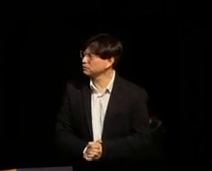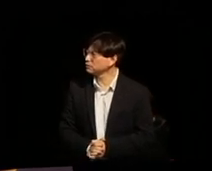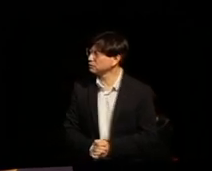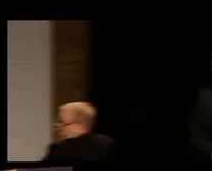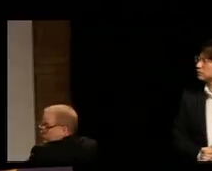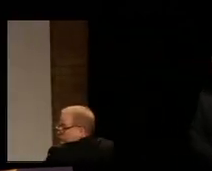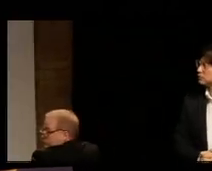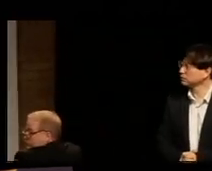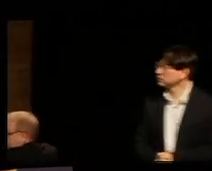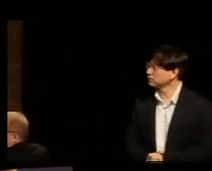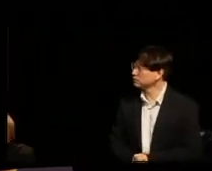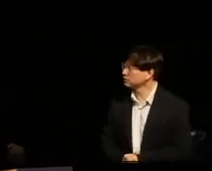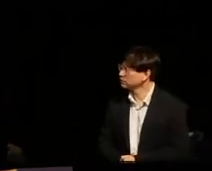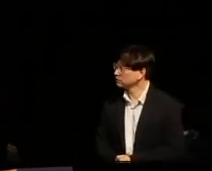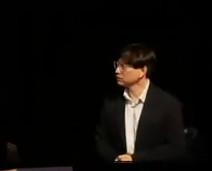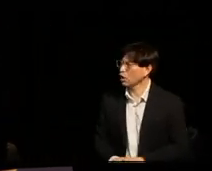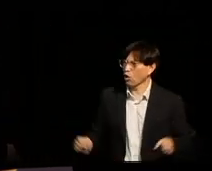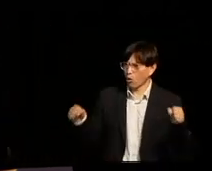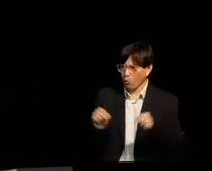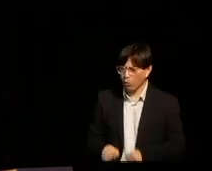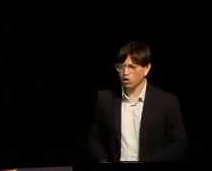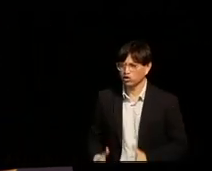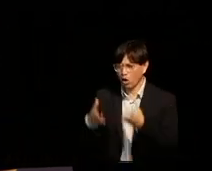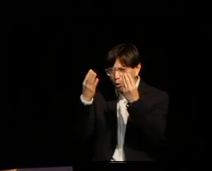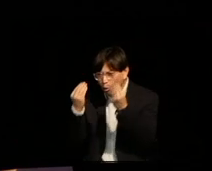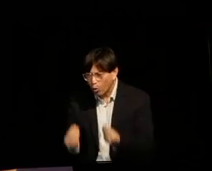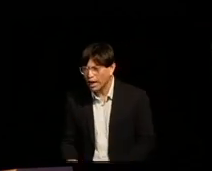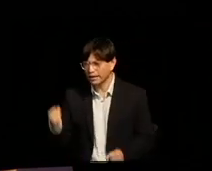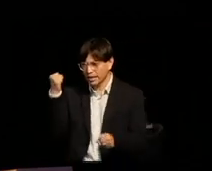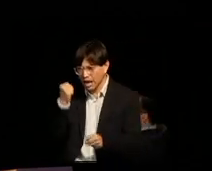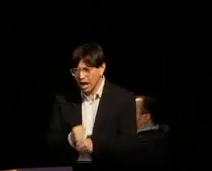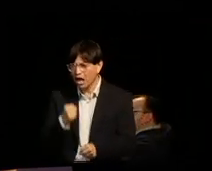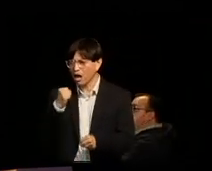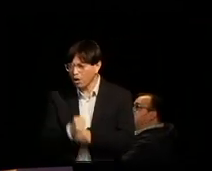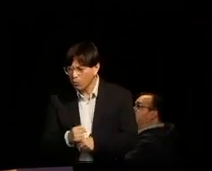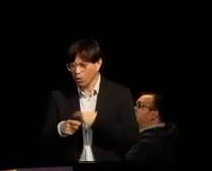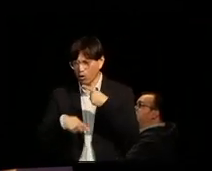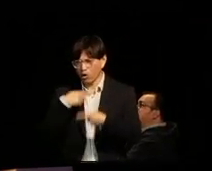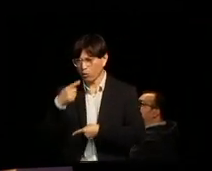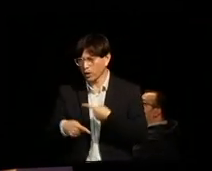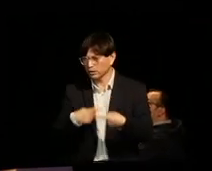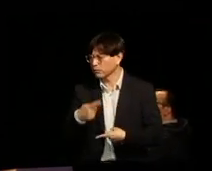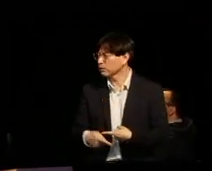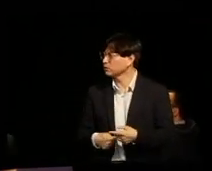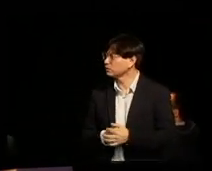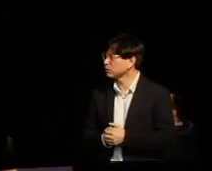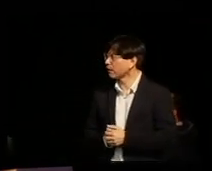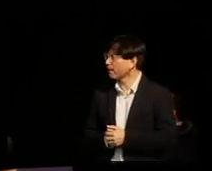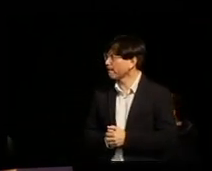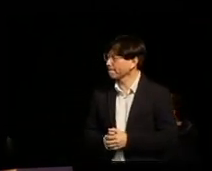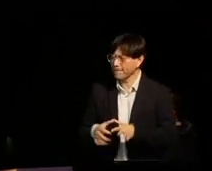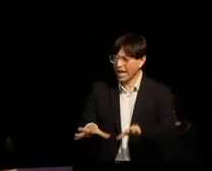soggettività Attiva cioè dice c'è un grande processo in corso si tratta non solo di eh